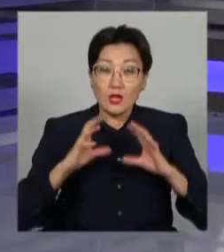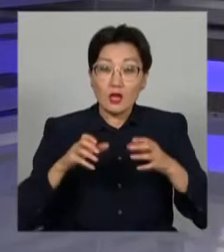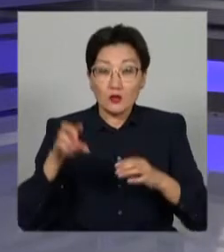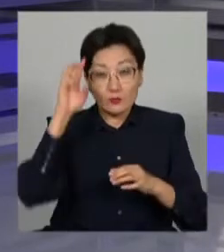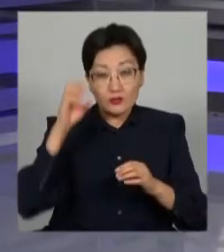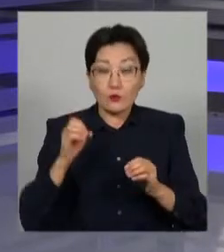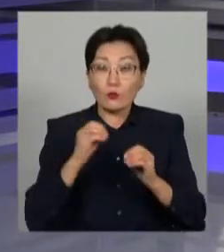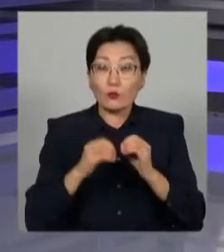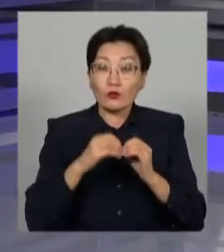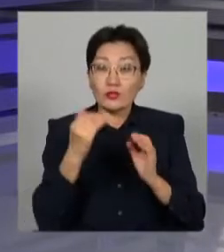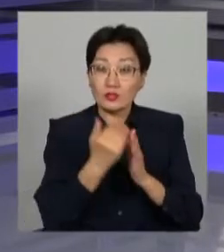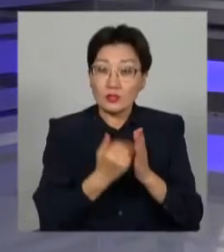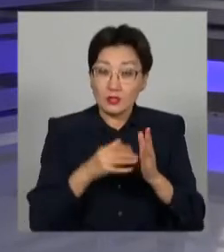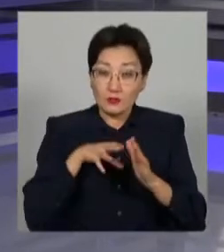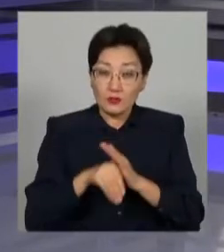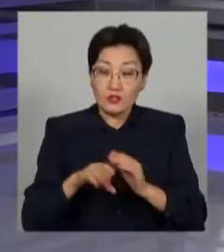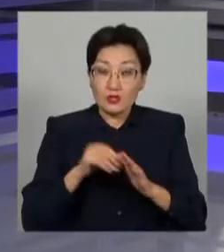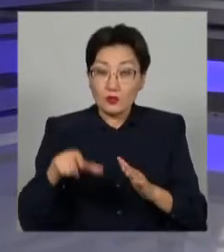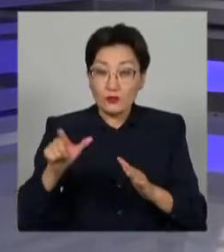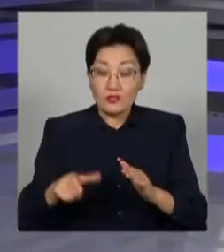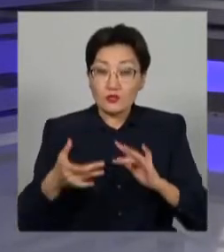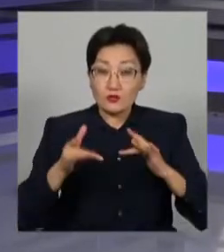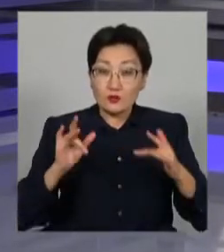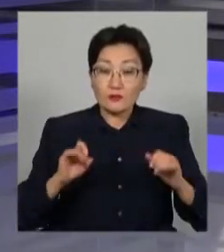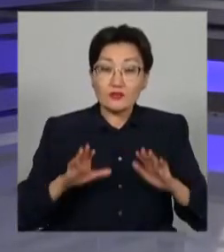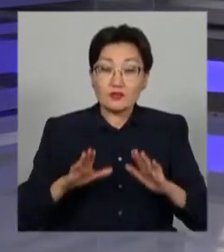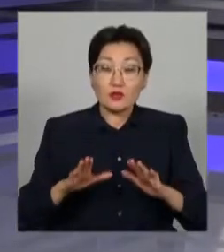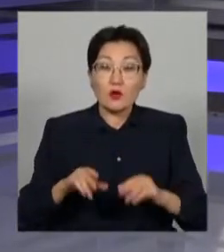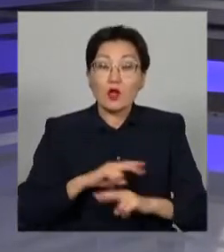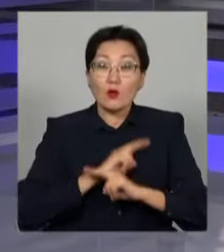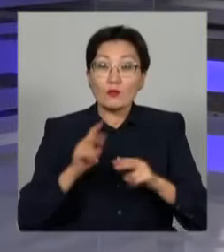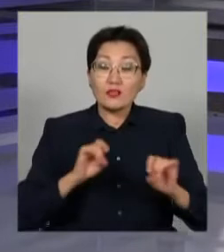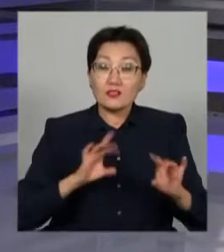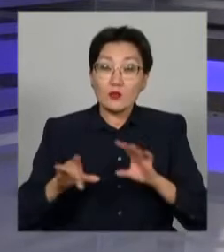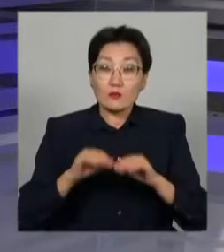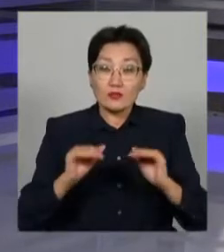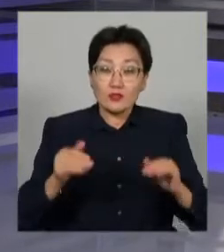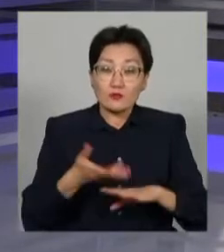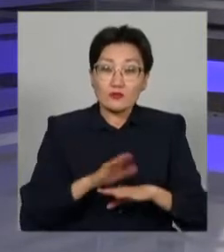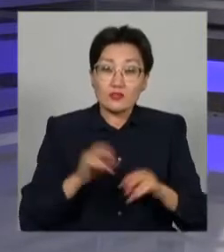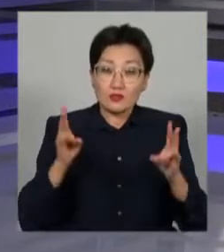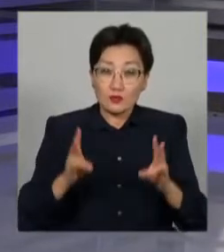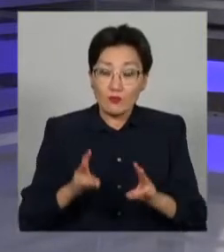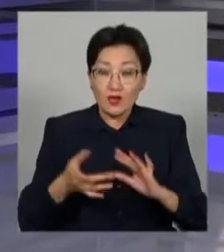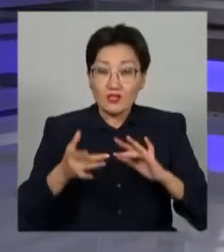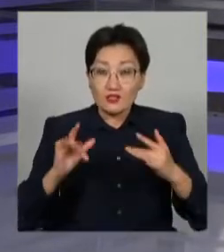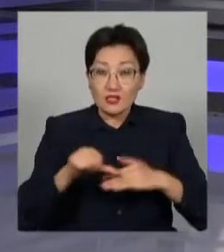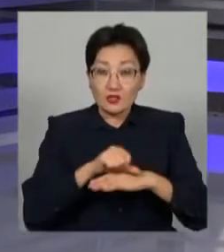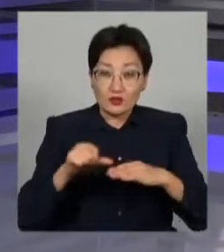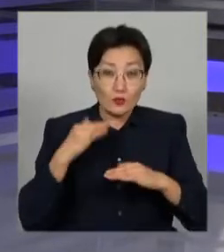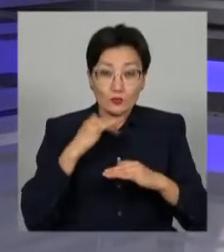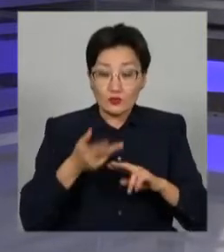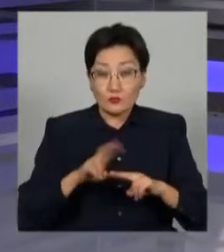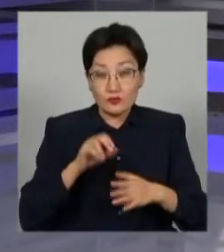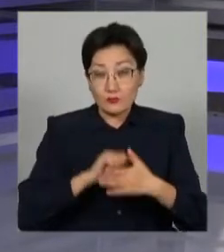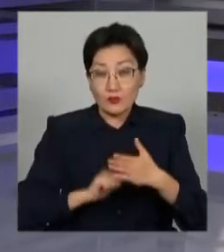елдерінің ондығына кіріпті. Депутаттың айтуынша, интернетте тек қана өлімді жарнамалап балаларға ауыр зардап тигізетін сайттар да жеткілікті. Сол